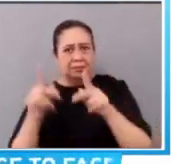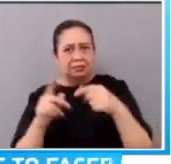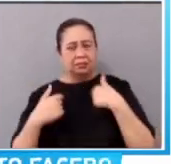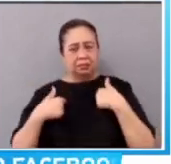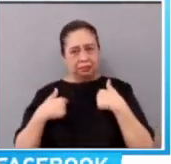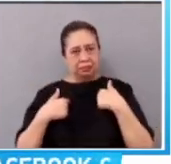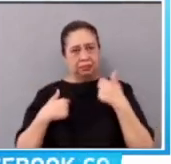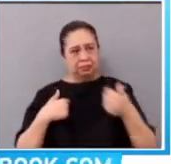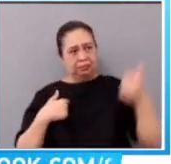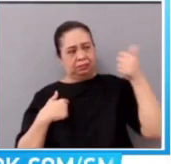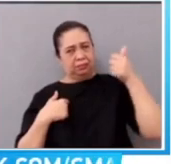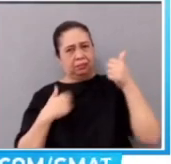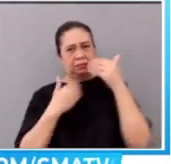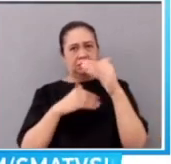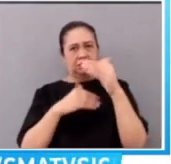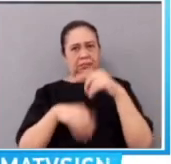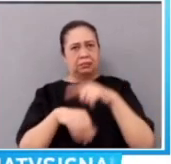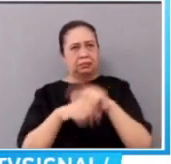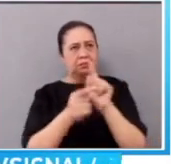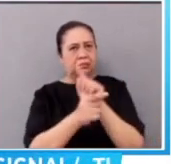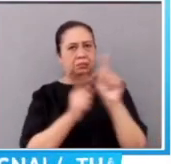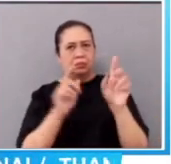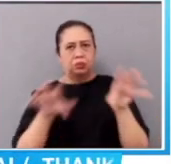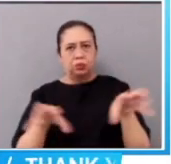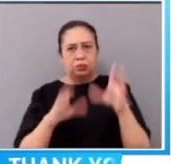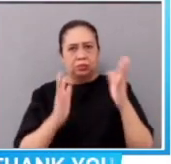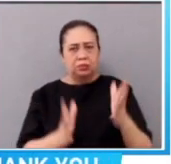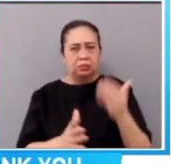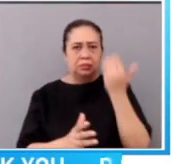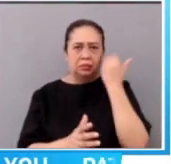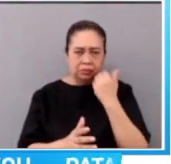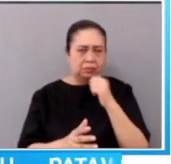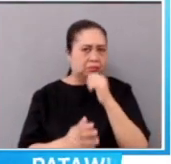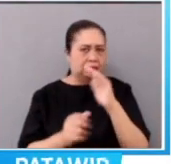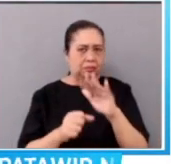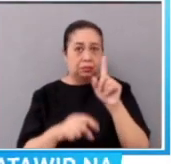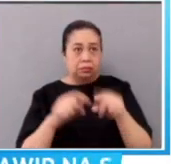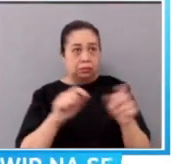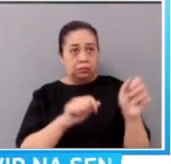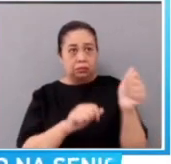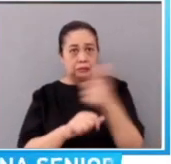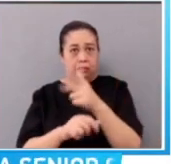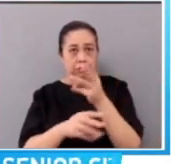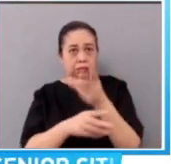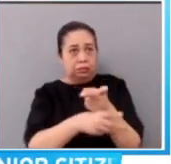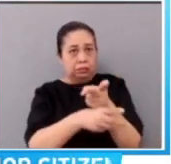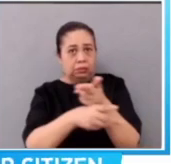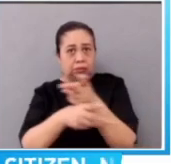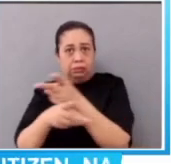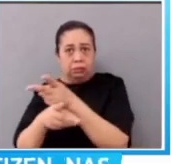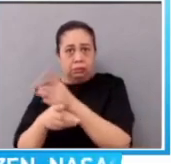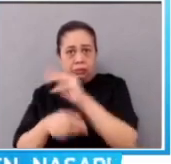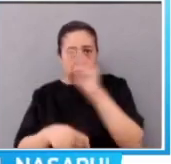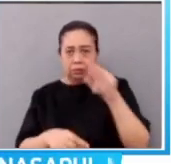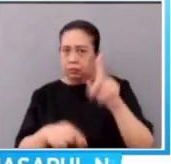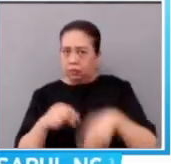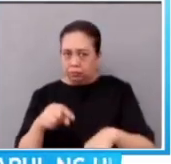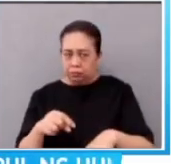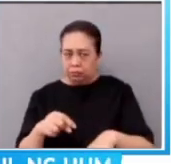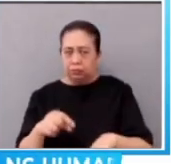limited din naman po ang aming matuhan. Hindi namin po mababantayan lahat ng lugar dito sa Kamay Nila. Okay. Kaya